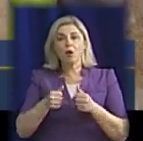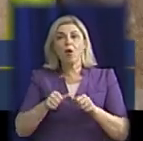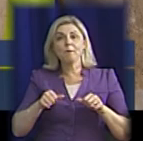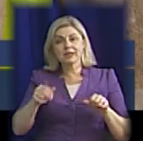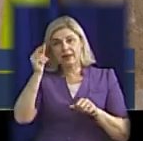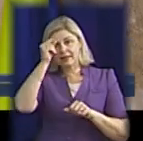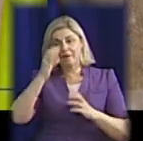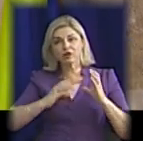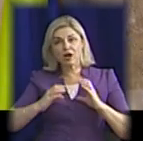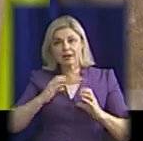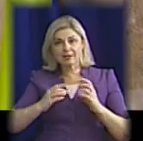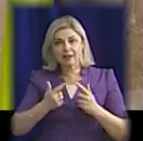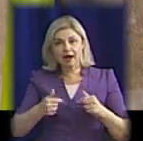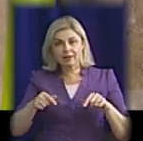закладів